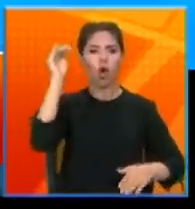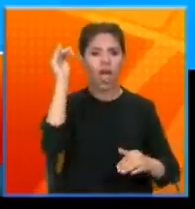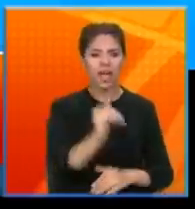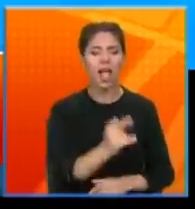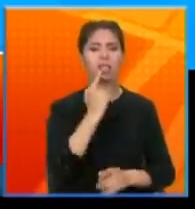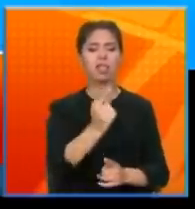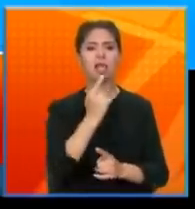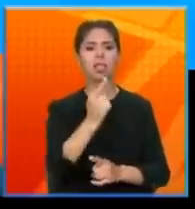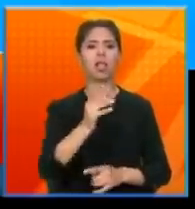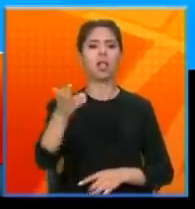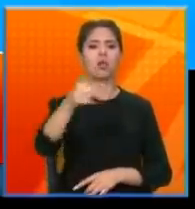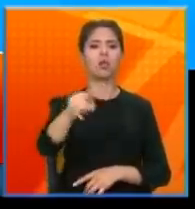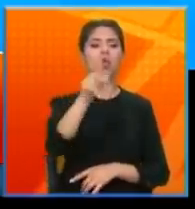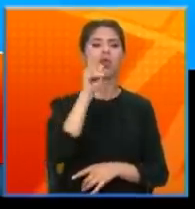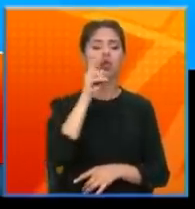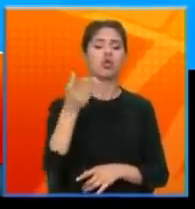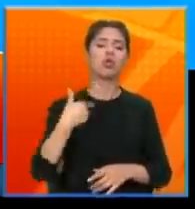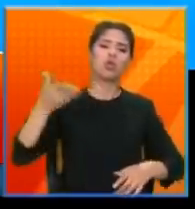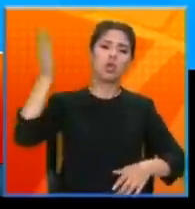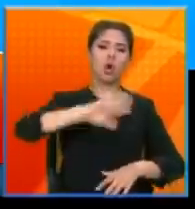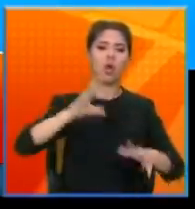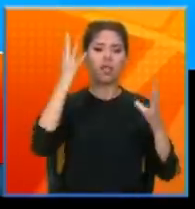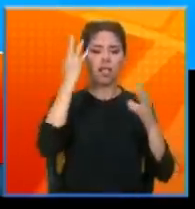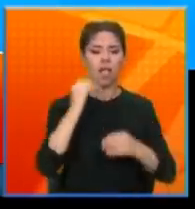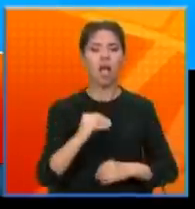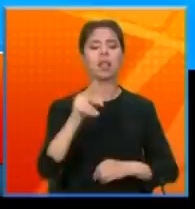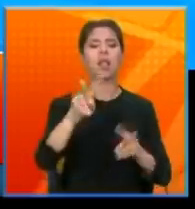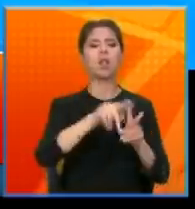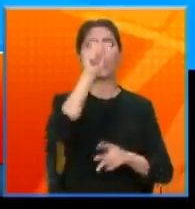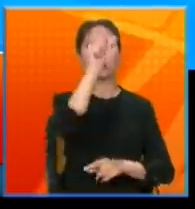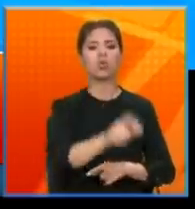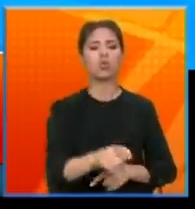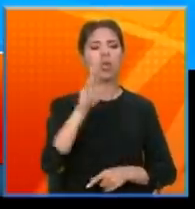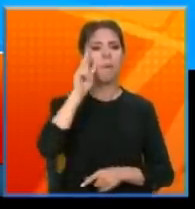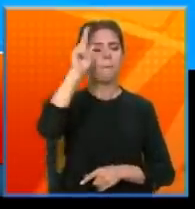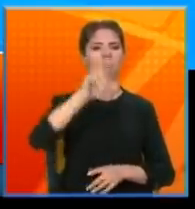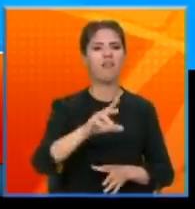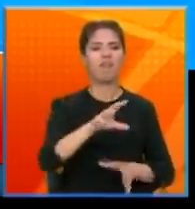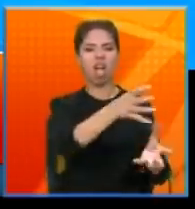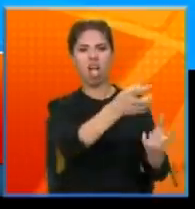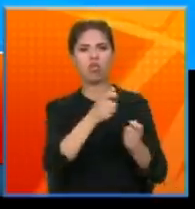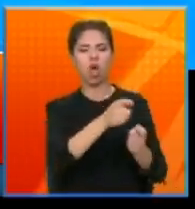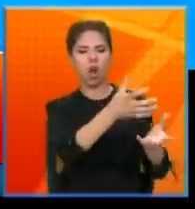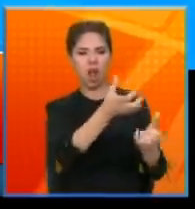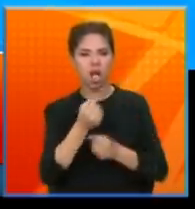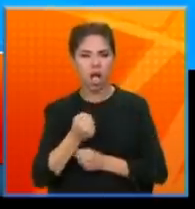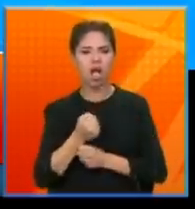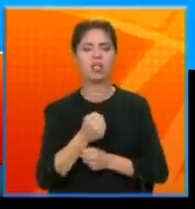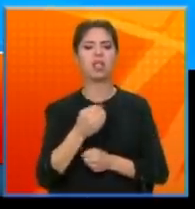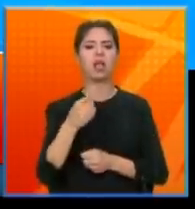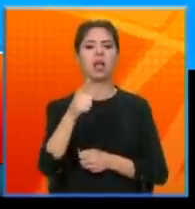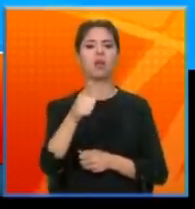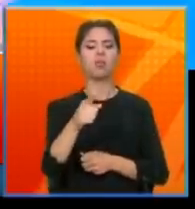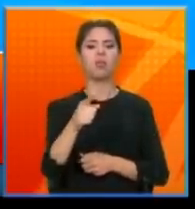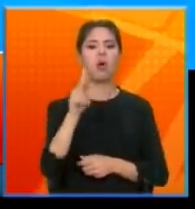Mafya köye geldi. Ben sonradan anladım ki işte bu mafyada Nurten'i kaçırmış. Yani Nurten'in annesinin iddiasıydı. Kim kaçırdı? Ramazan